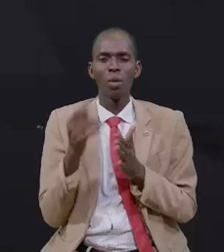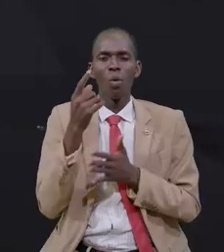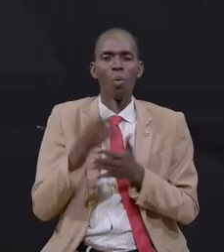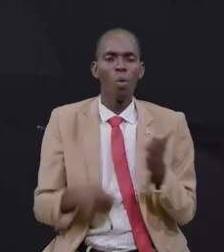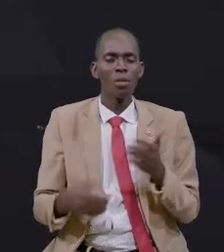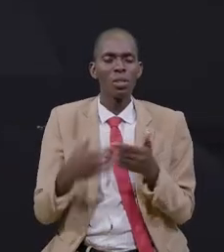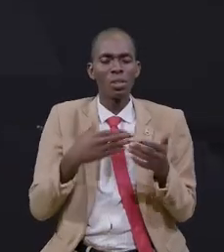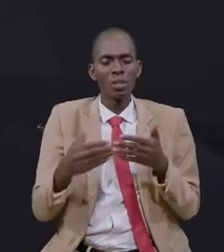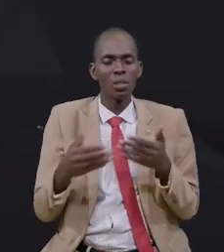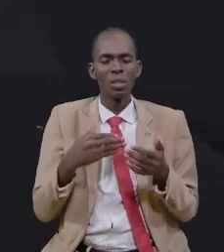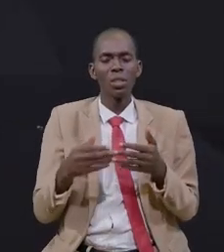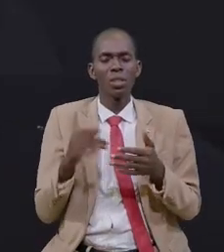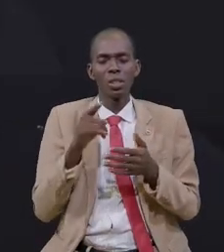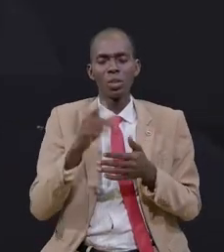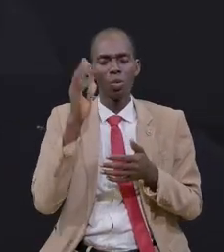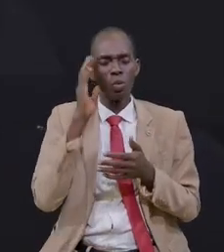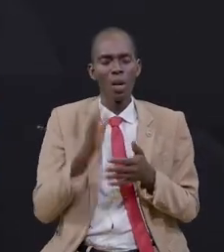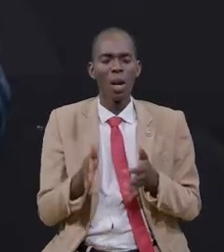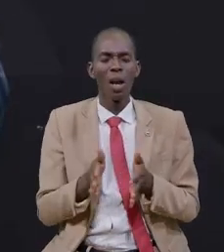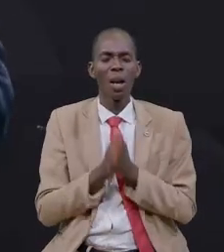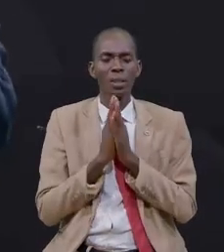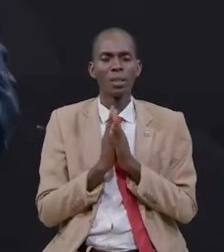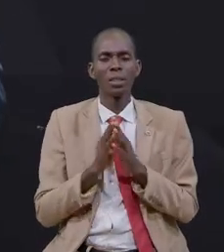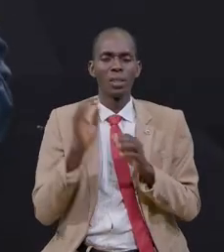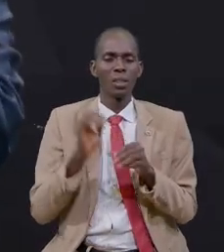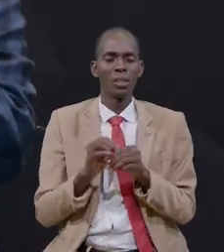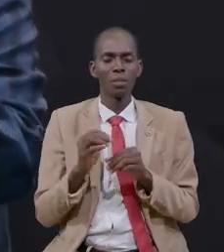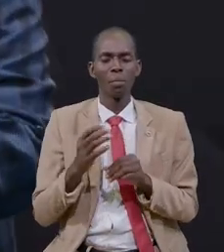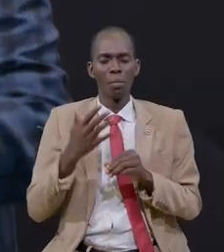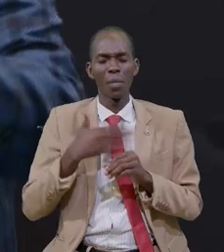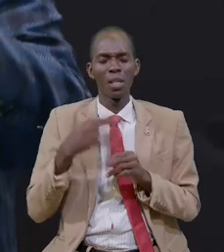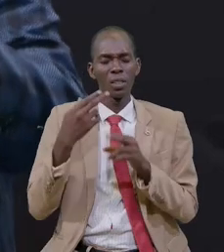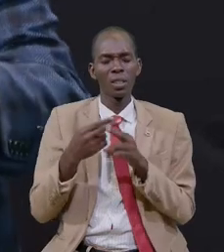que vous demanderez en mon nom,